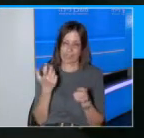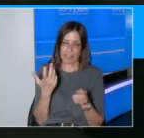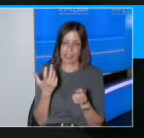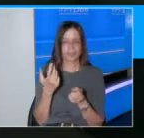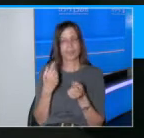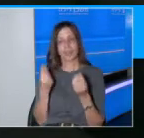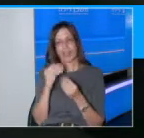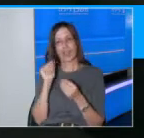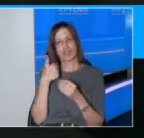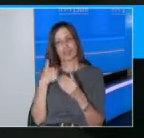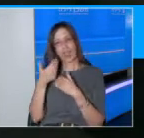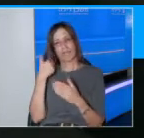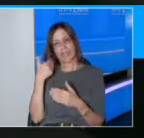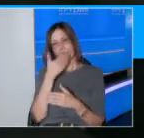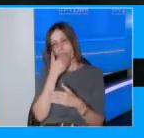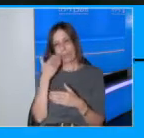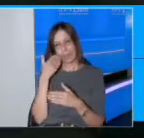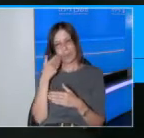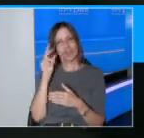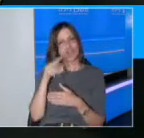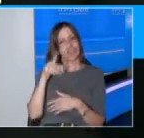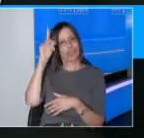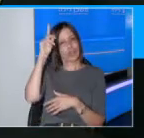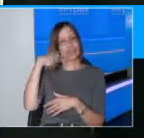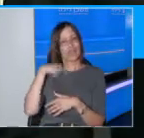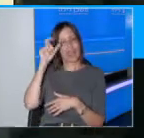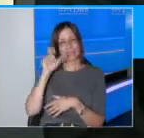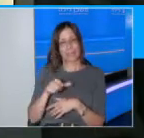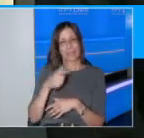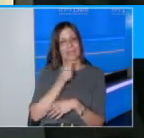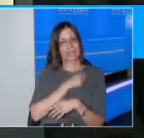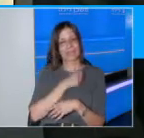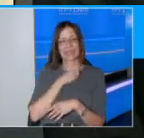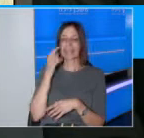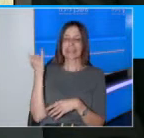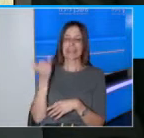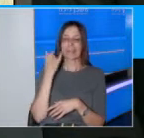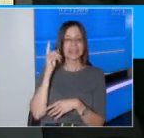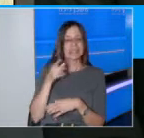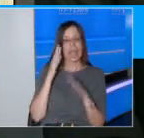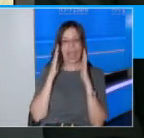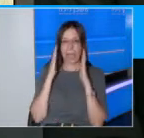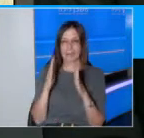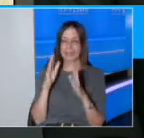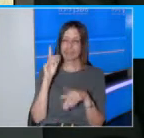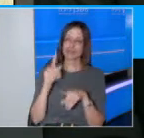קודם כל, אנחנו לפני יום כיפור, יש לנו את הקדוש ברוך הוא, אתה יודע, אני אדם דתי, תמיד צריך להאמין